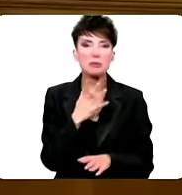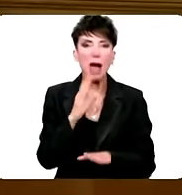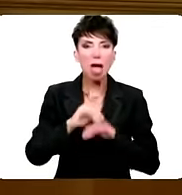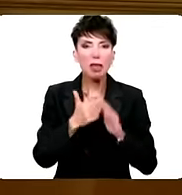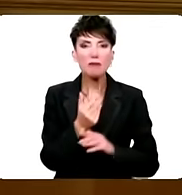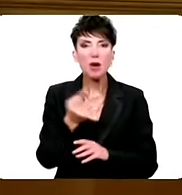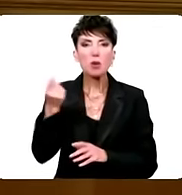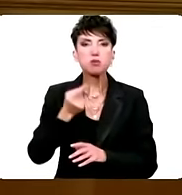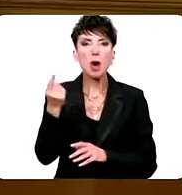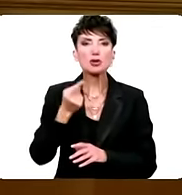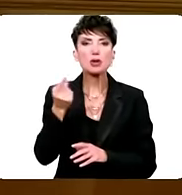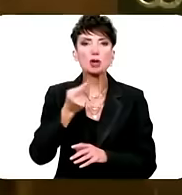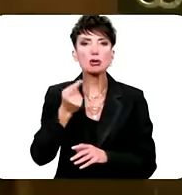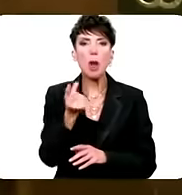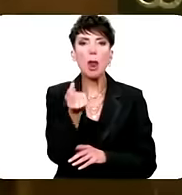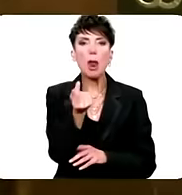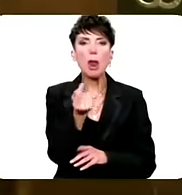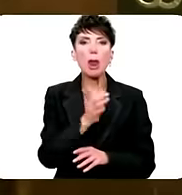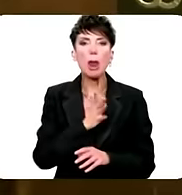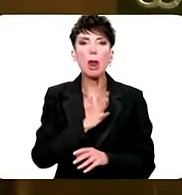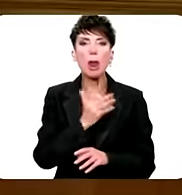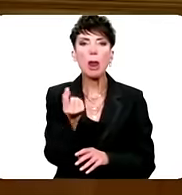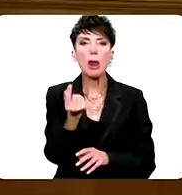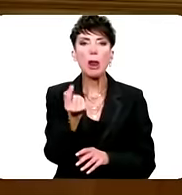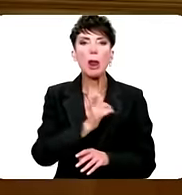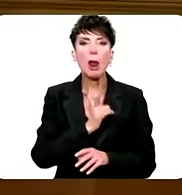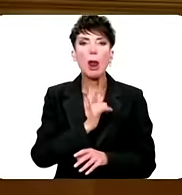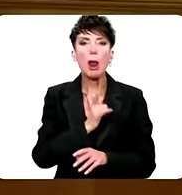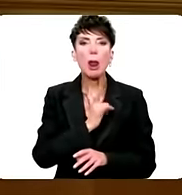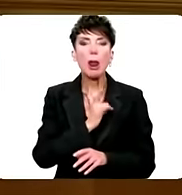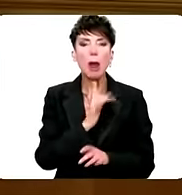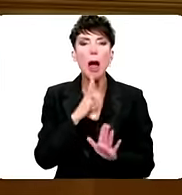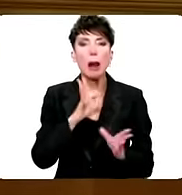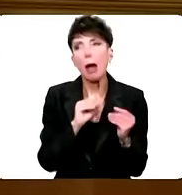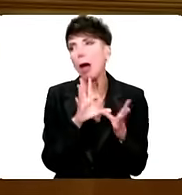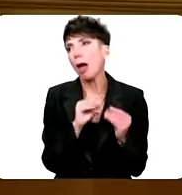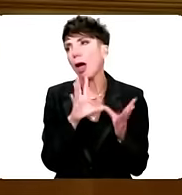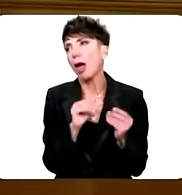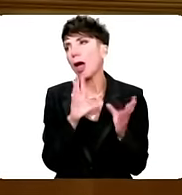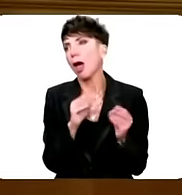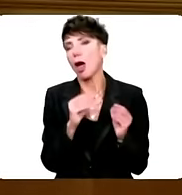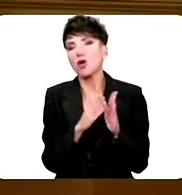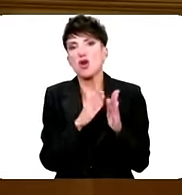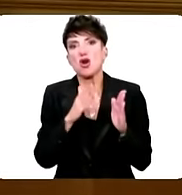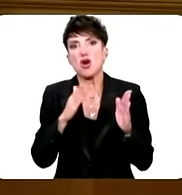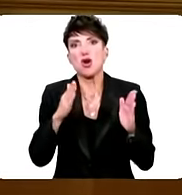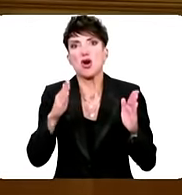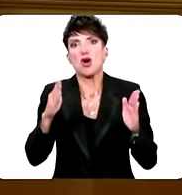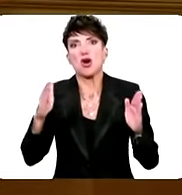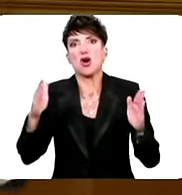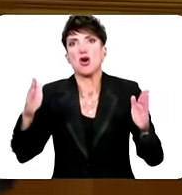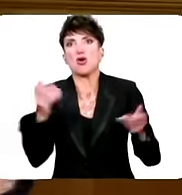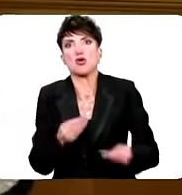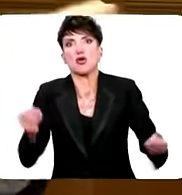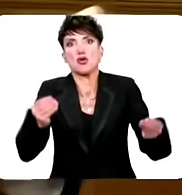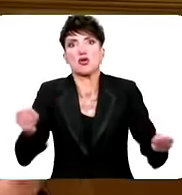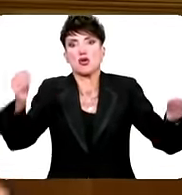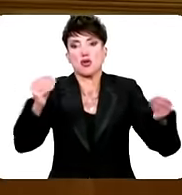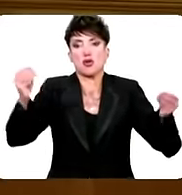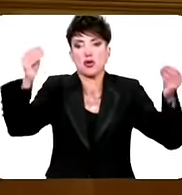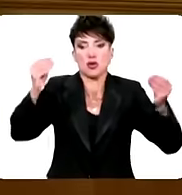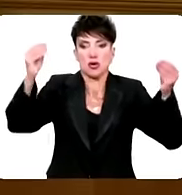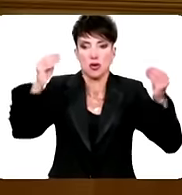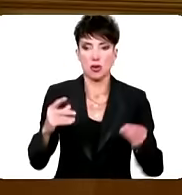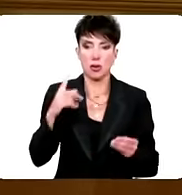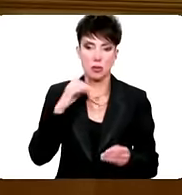ειδησιογραφία. Και αυτό ενόχλησε κάποιους συμπολίτες μας. Δεν το επιδιώξαμε εμείς, αλλά καταλαβαίνω γιατί ένα τέτοιο ζήτημα θα προκαλέσει το ενδιαφέρον και δεν είναι μομφή αυτό για